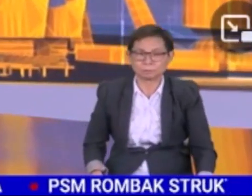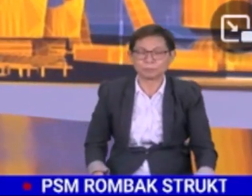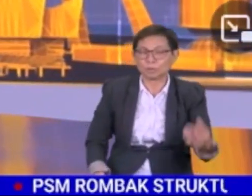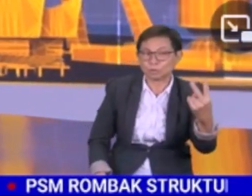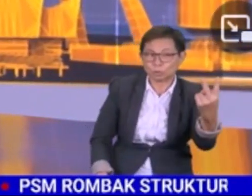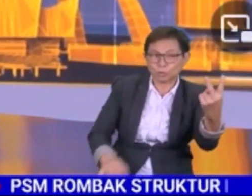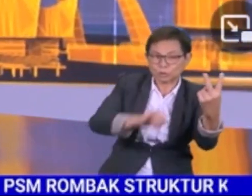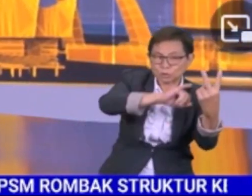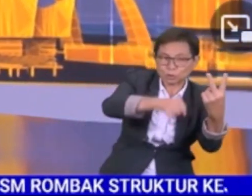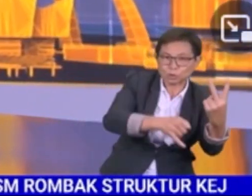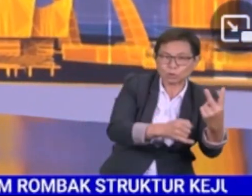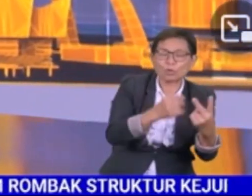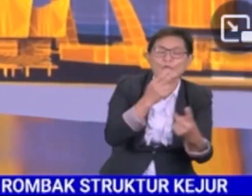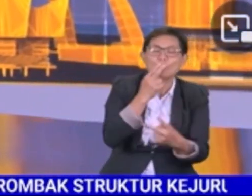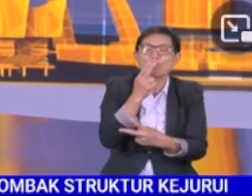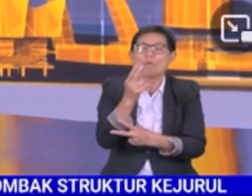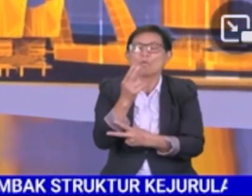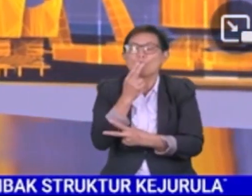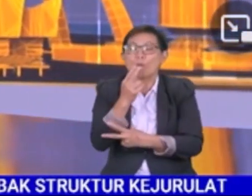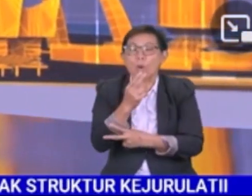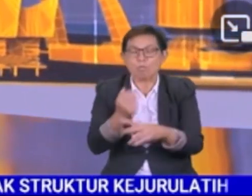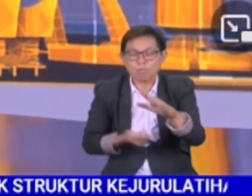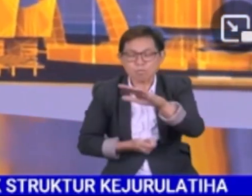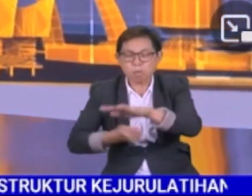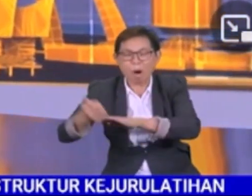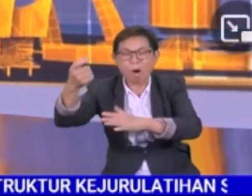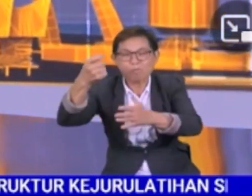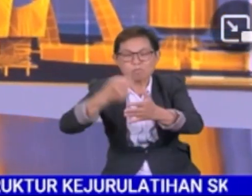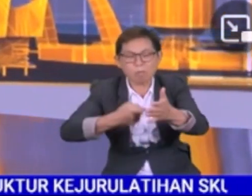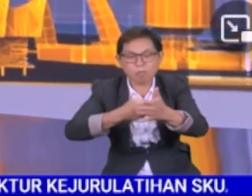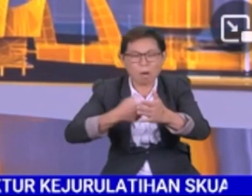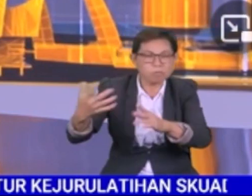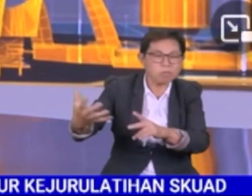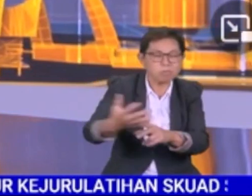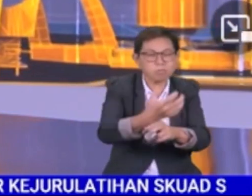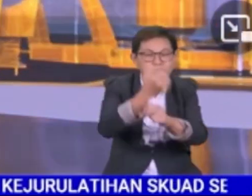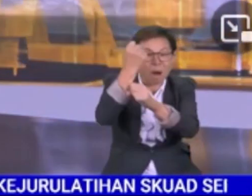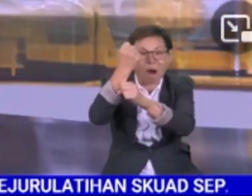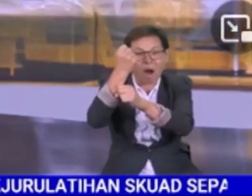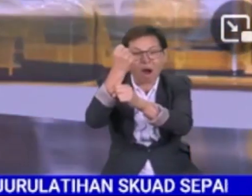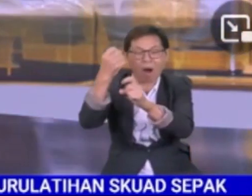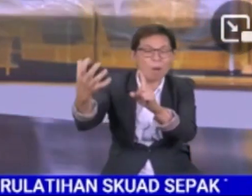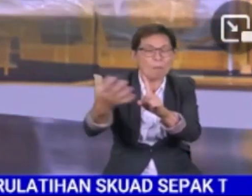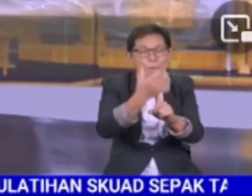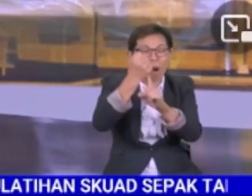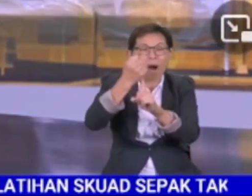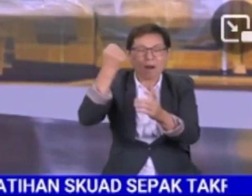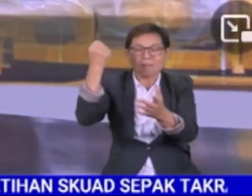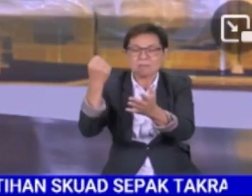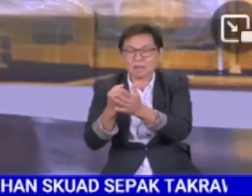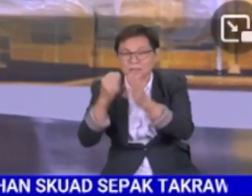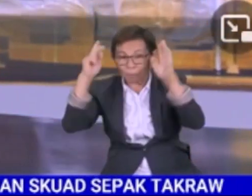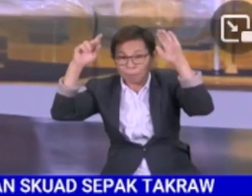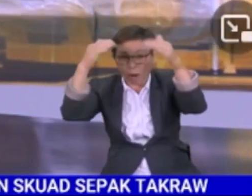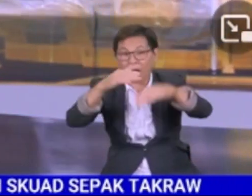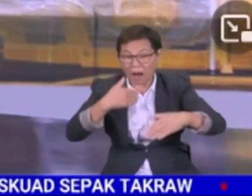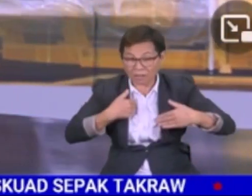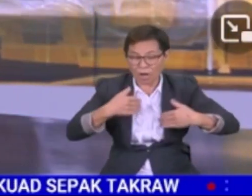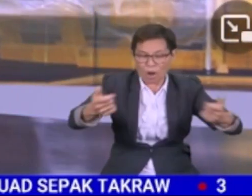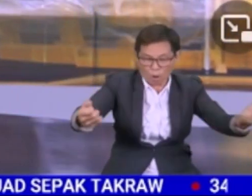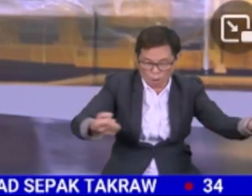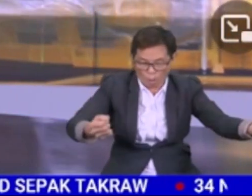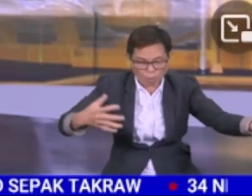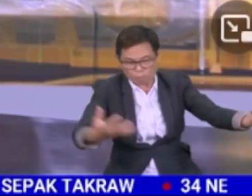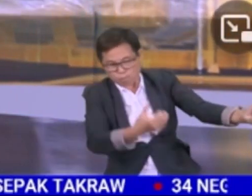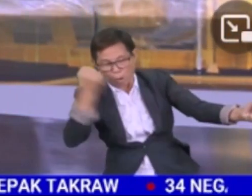2 juta batang rokok dipercayai lari Cukai di rampas kas tanpa hang turut di situ ada sebuah Lori dipercayai di